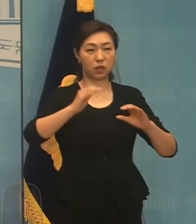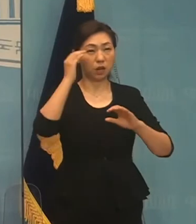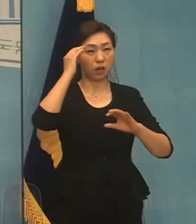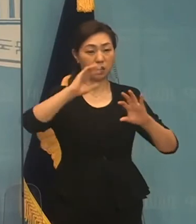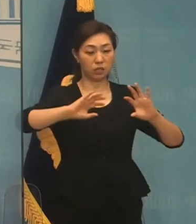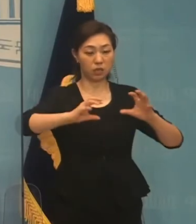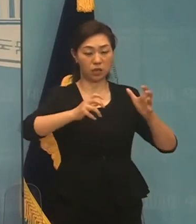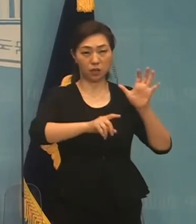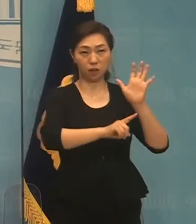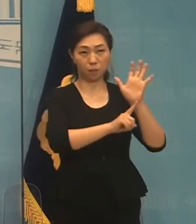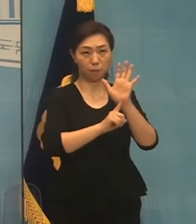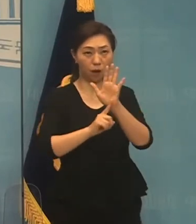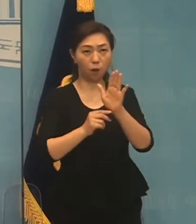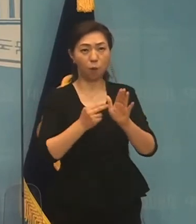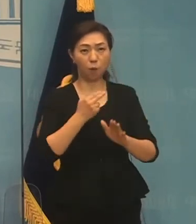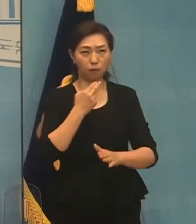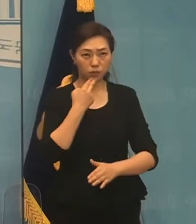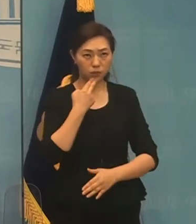않고